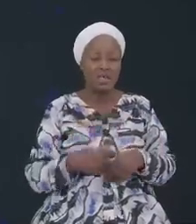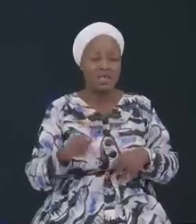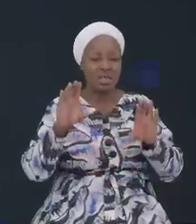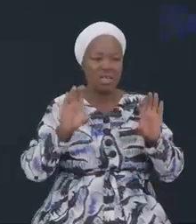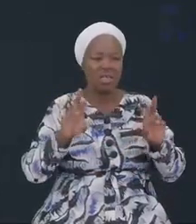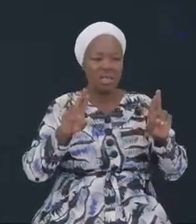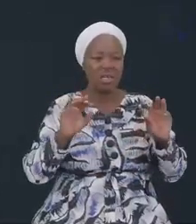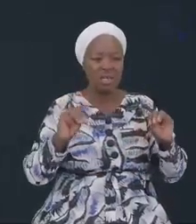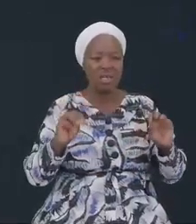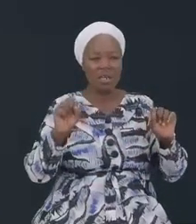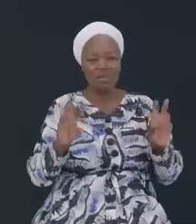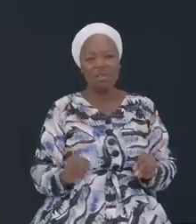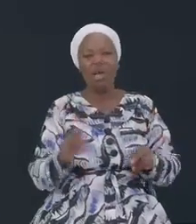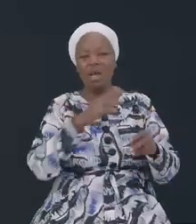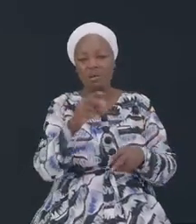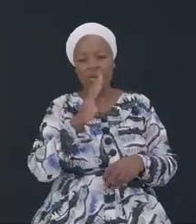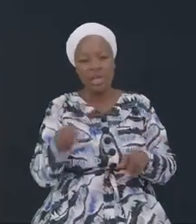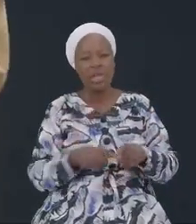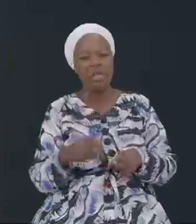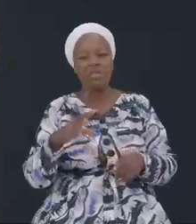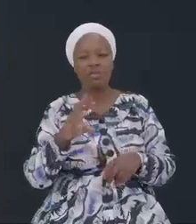deviendront comme la laine. Verset 19.